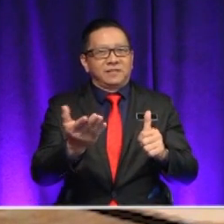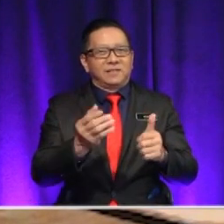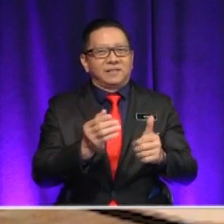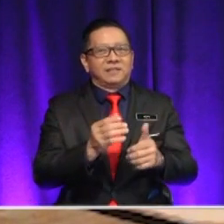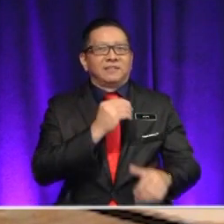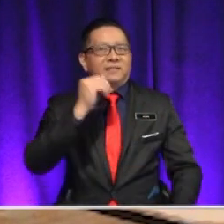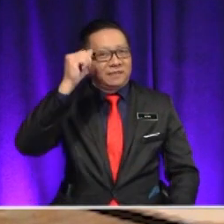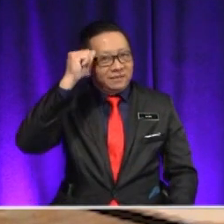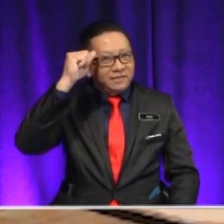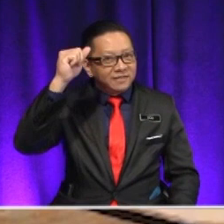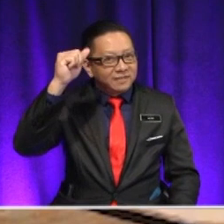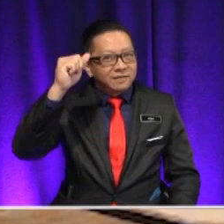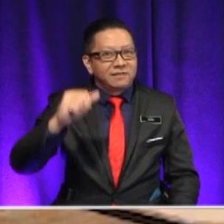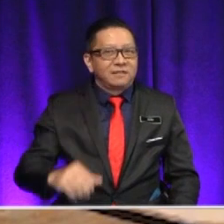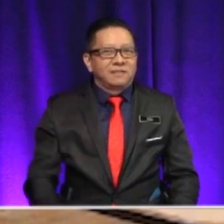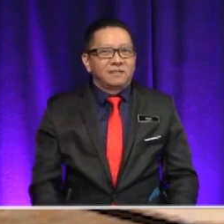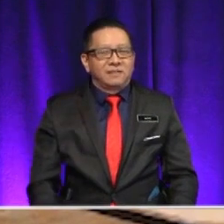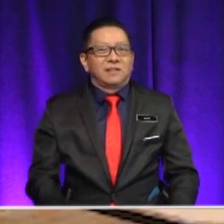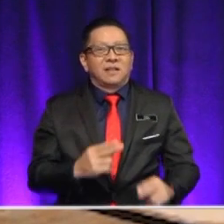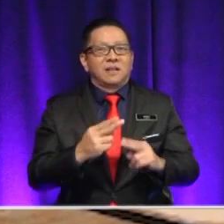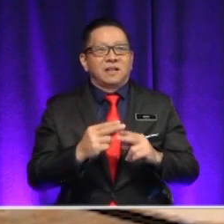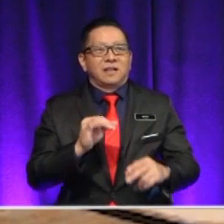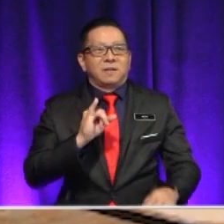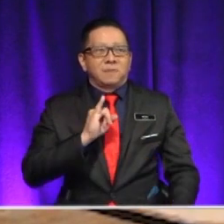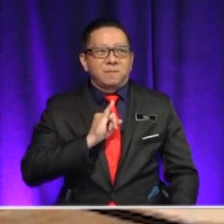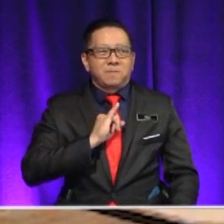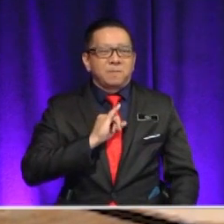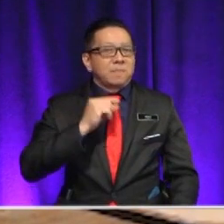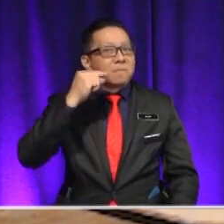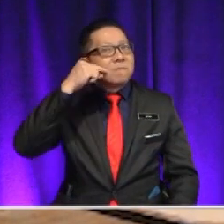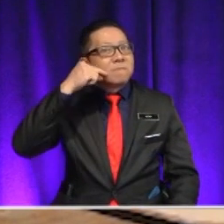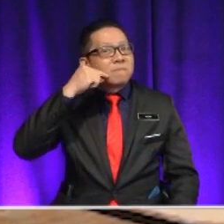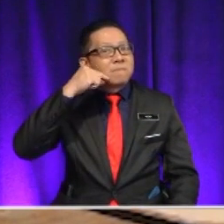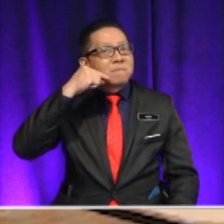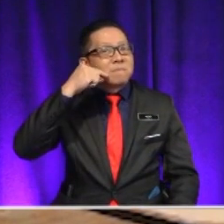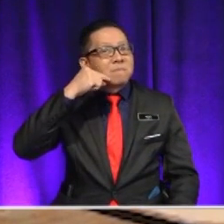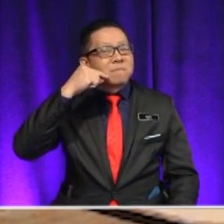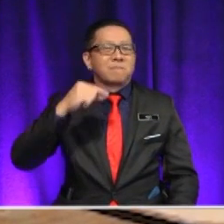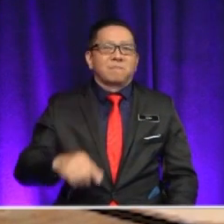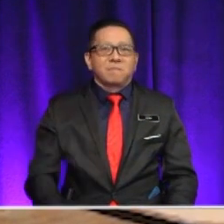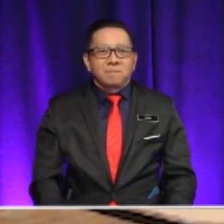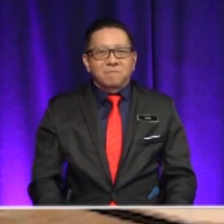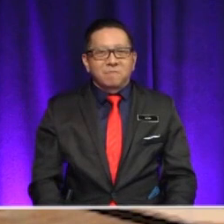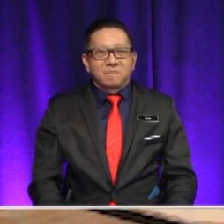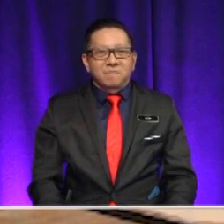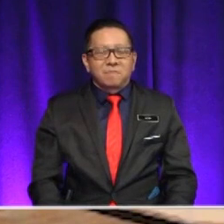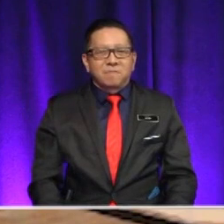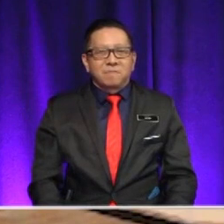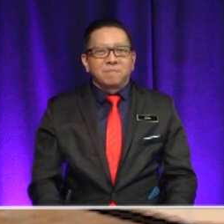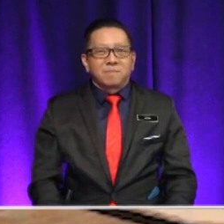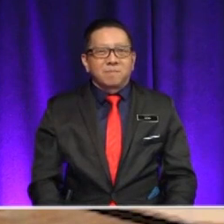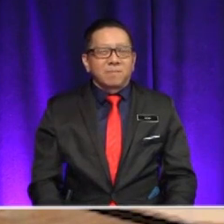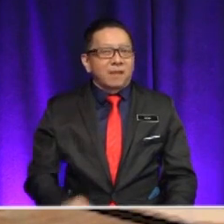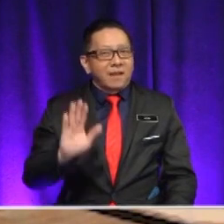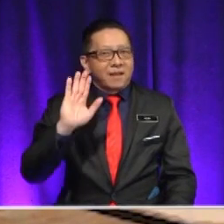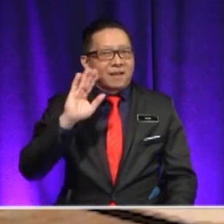Assalamualaikum dan selamat sejahtera. Nama saya Kira binti Wali. Boleh panggil saya Kasih. Okey, kita ada Kasih Mira. Hai okay,